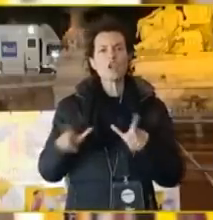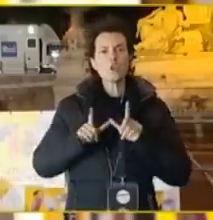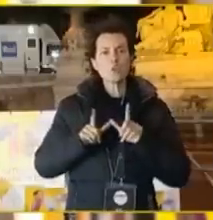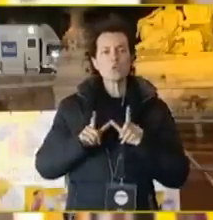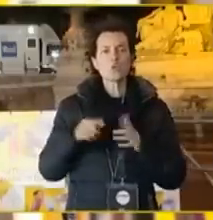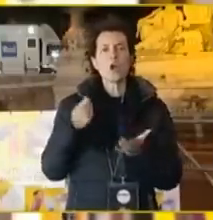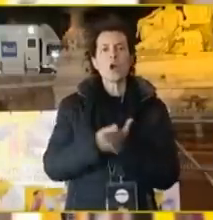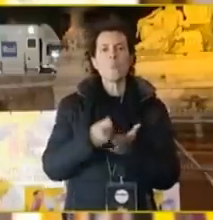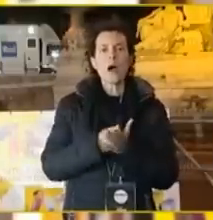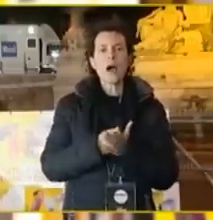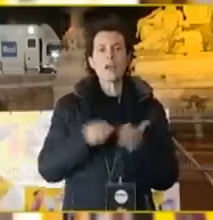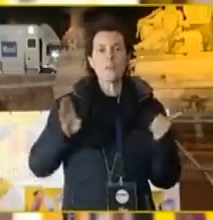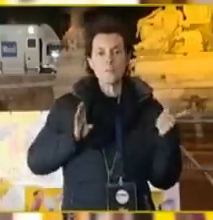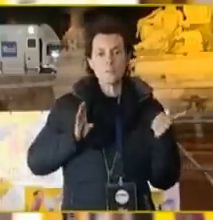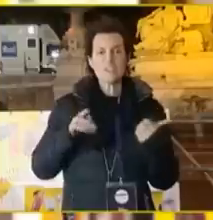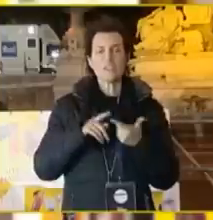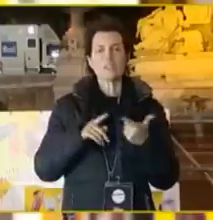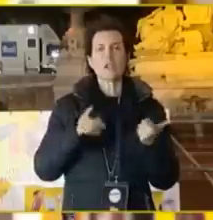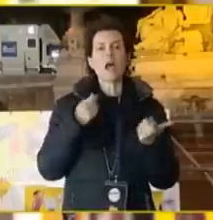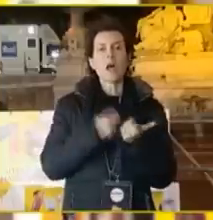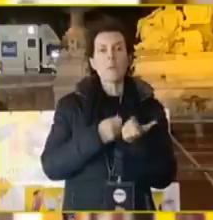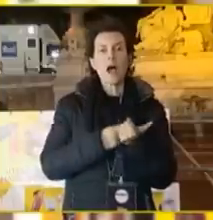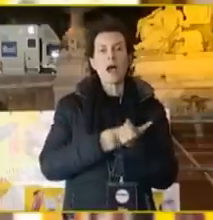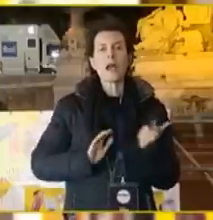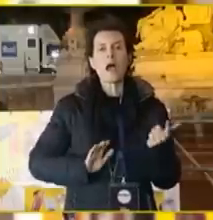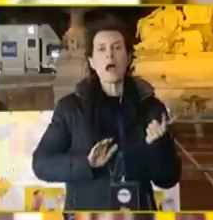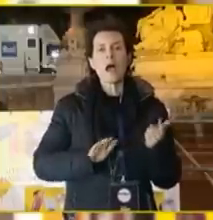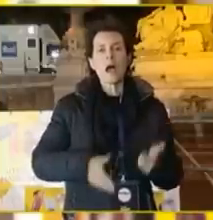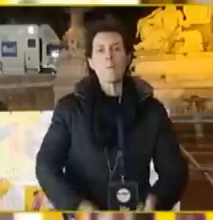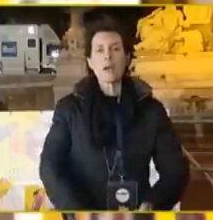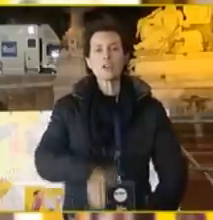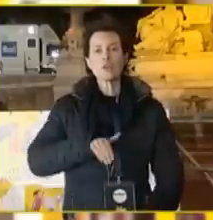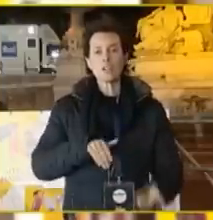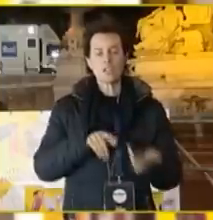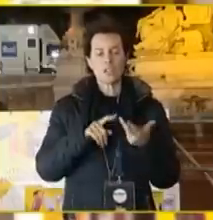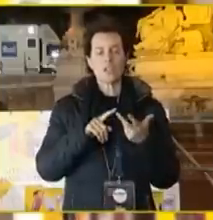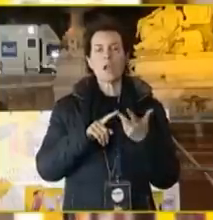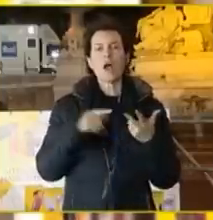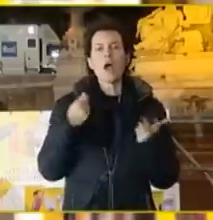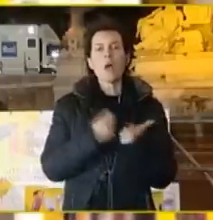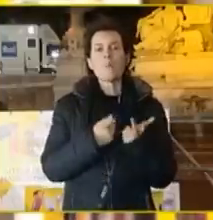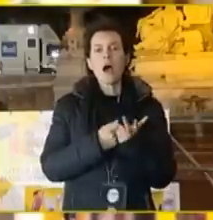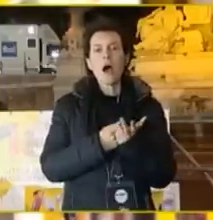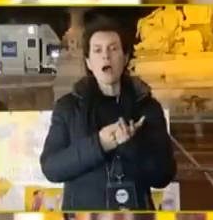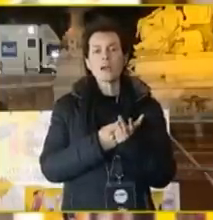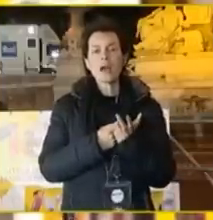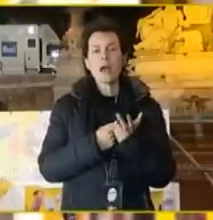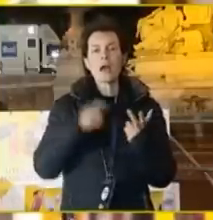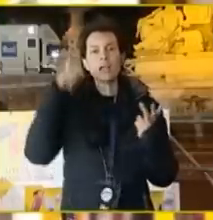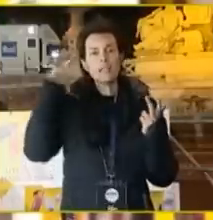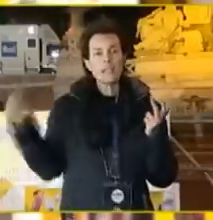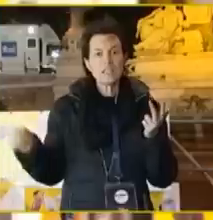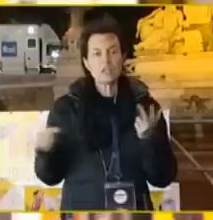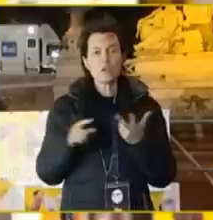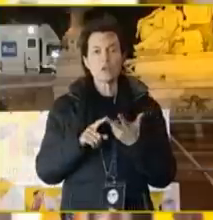nido, il babysitter, i pannolini, un assegno di istruzione, una corsia preferenziale con la pubblica amministrazione. C'è